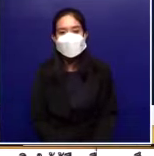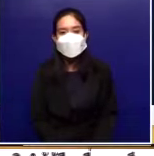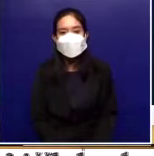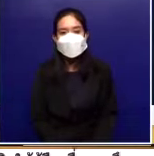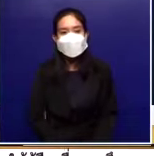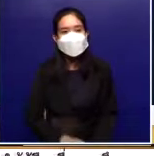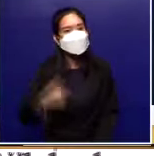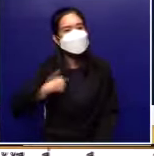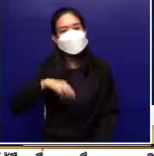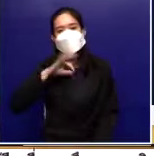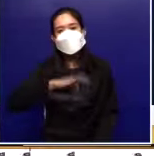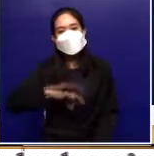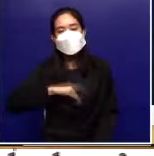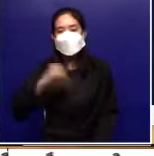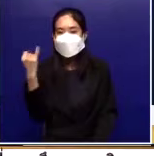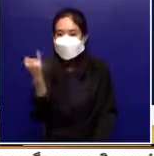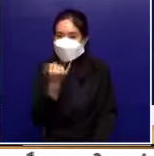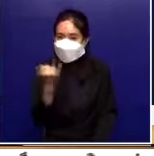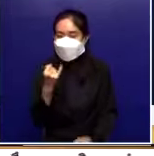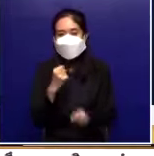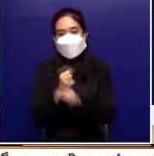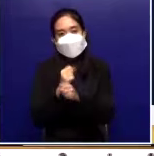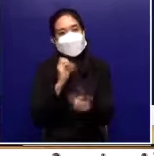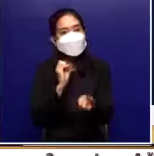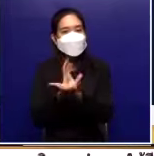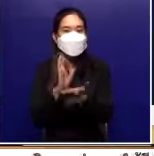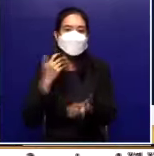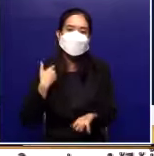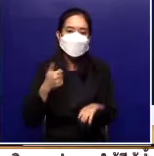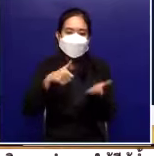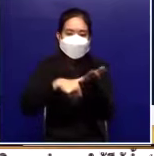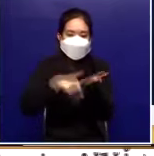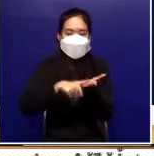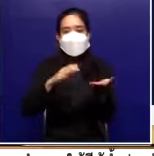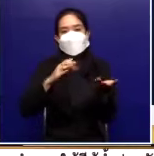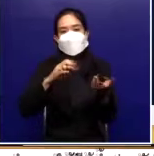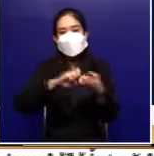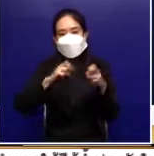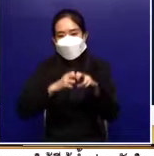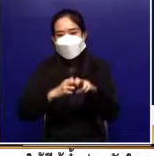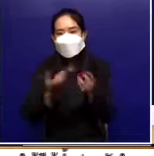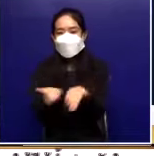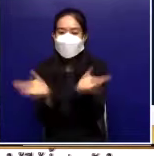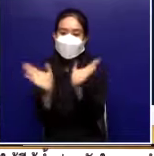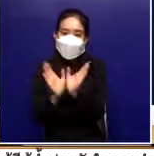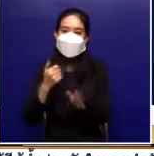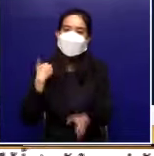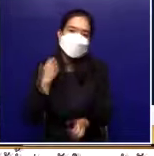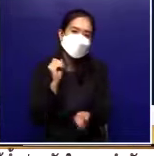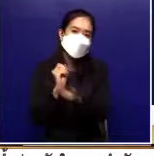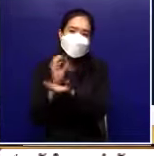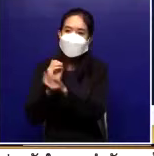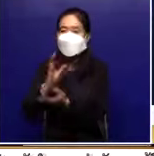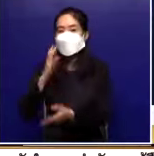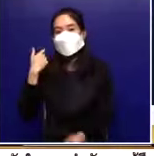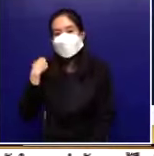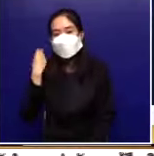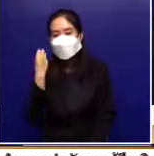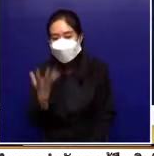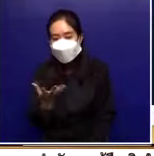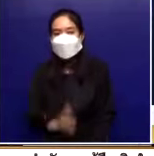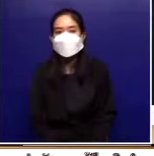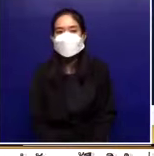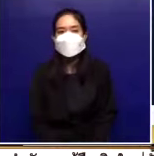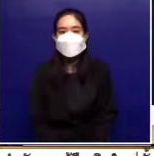เหลือเกินหนี้ครัวเรือนเพิ่มขึ้นทุกวันคนจนก็จนมากขึ้นคนจนหนักขึ้นตายมากขึ้นผูกคอต